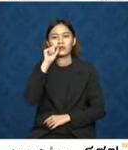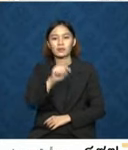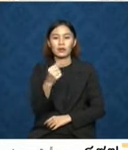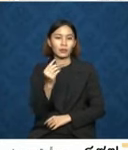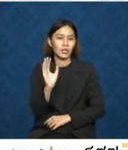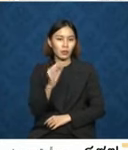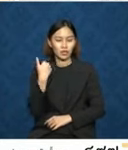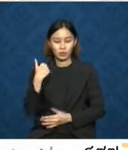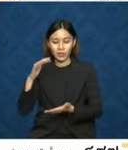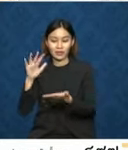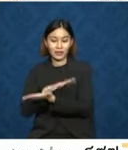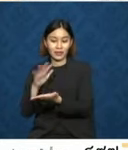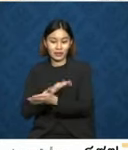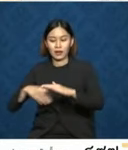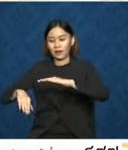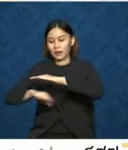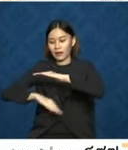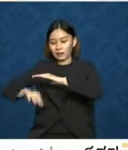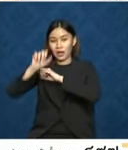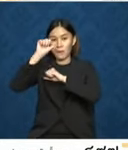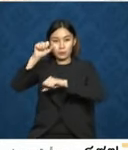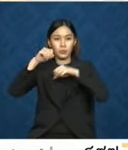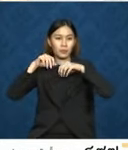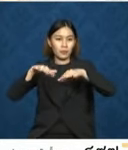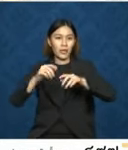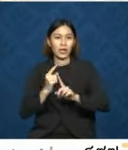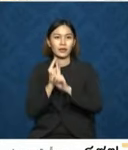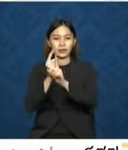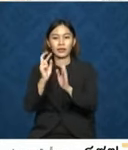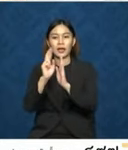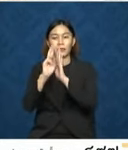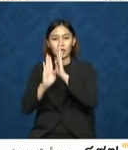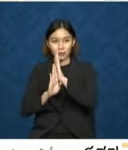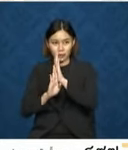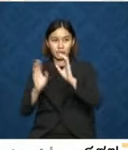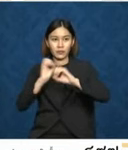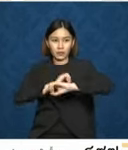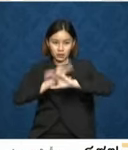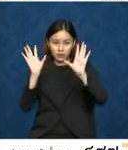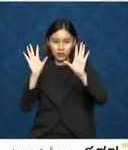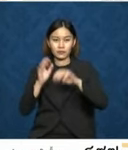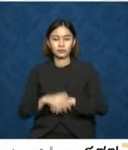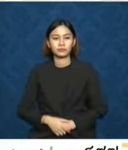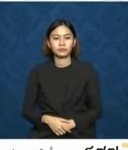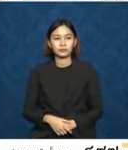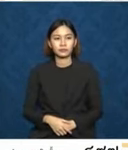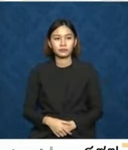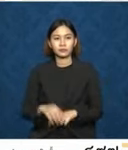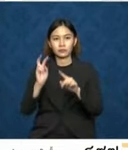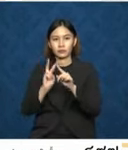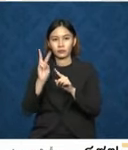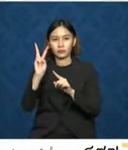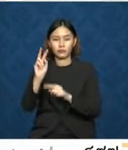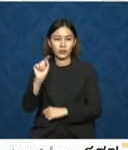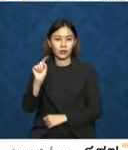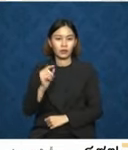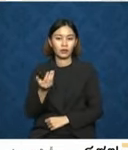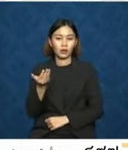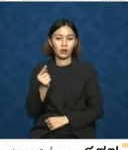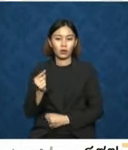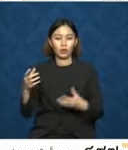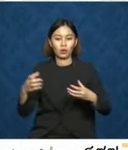นั้นต้องมีเอกสารมีหลักฐานตามระเบียบสารบันที่ชัดเจนครับท่านประธานครับเรื่องที่ 2ขอ